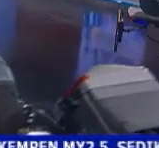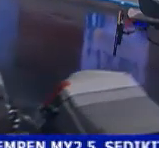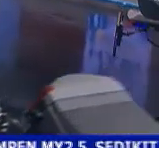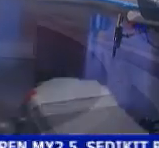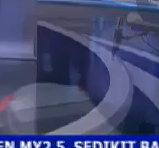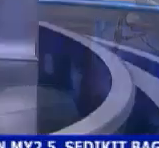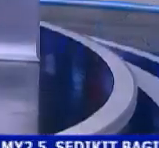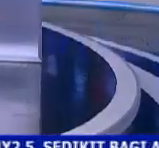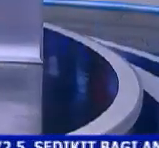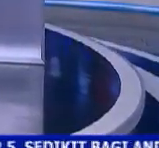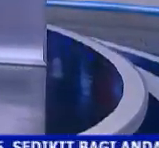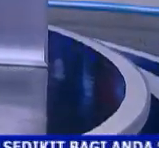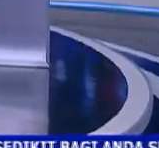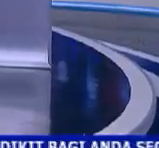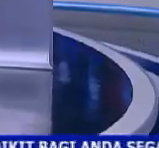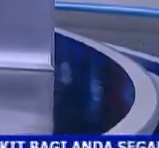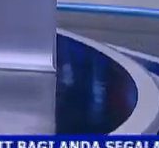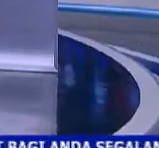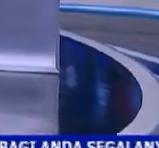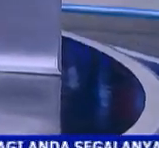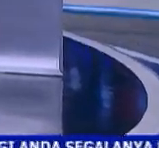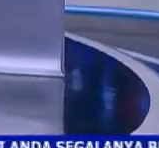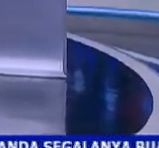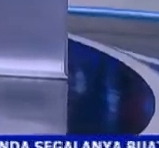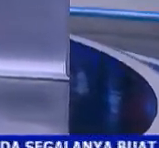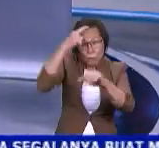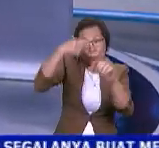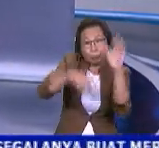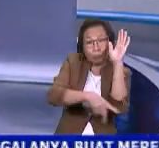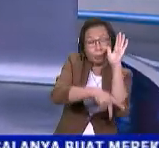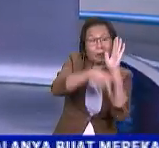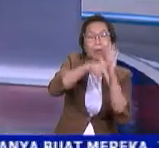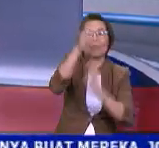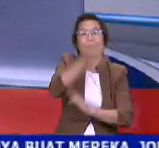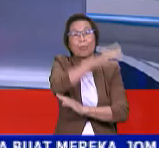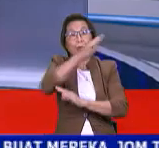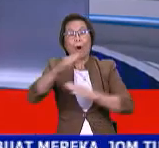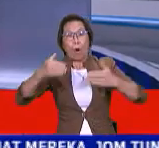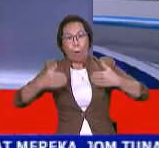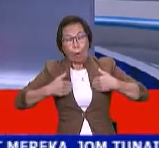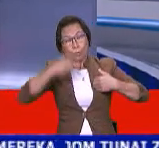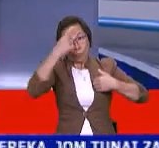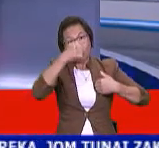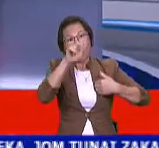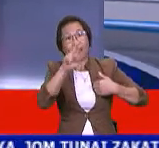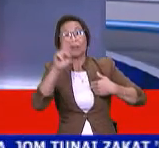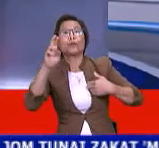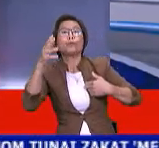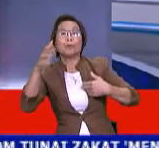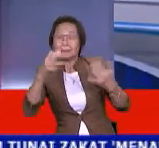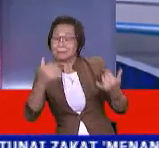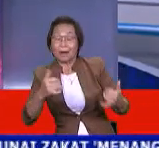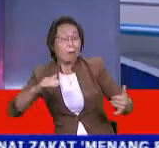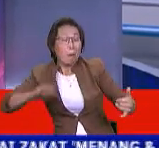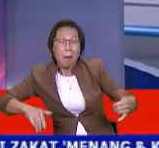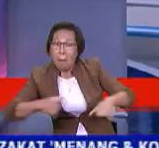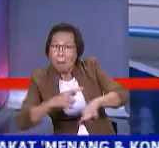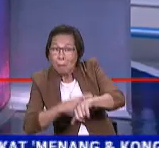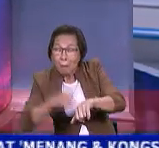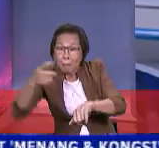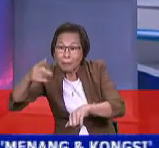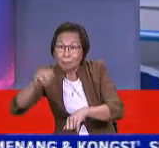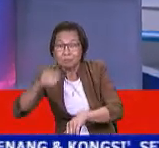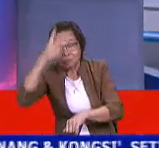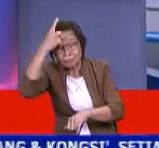Belum masanya untuk Parlimen dibubarkan dan diadakan pilihan raya umum ke-15 PRU15 pada ketika ini. Perdana Menteri Datuk